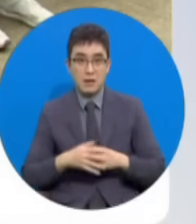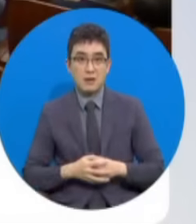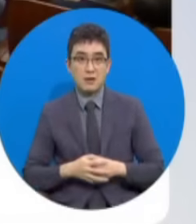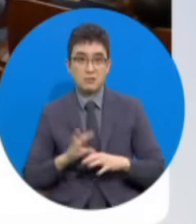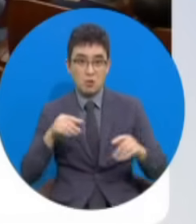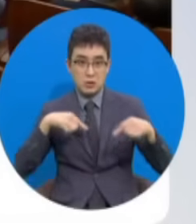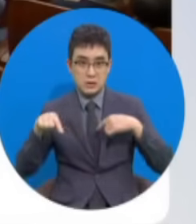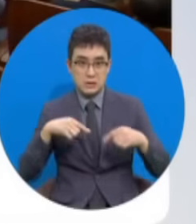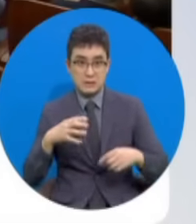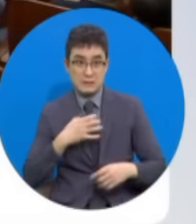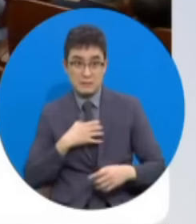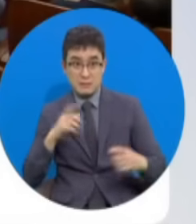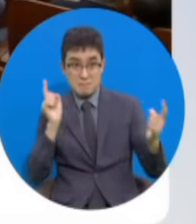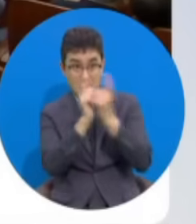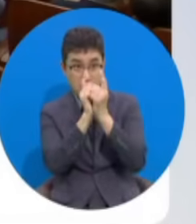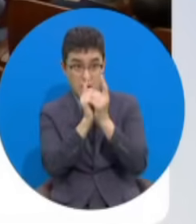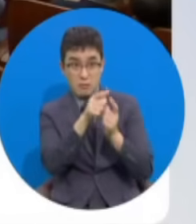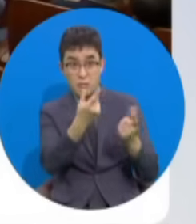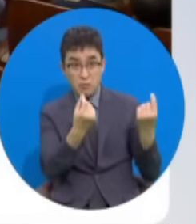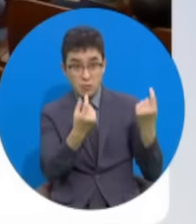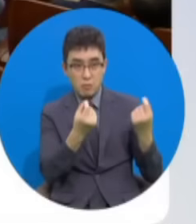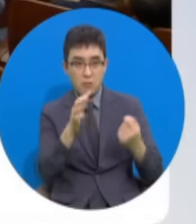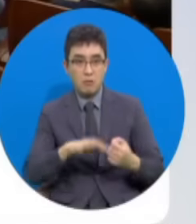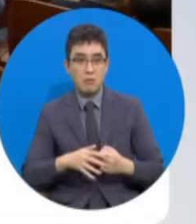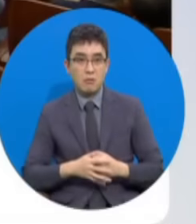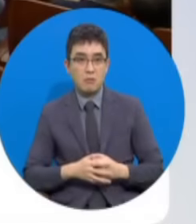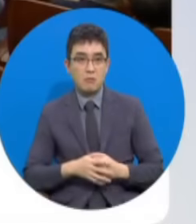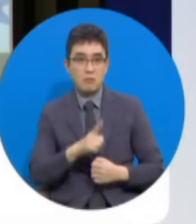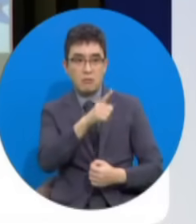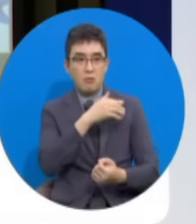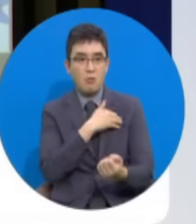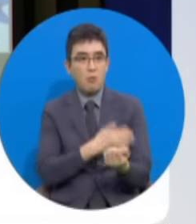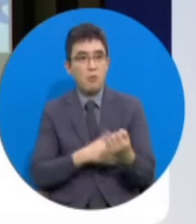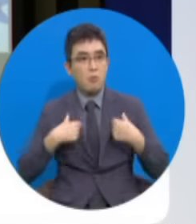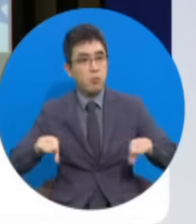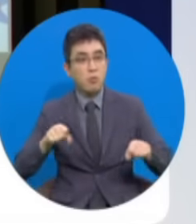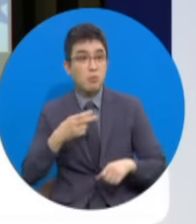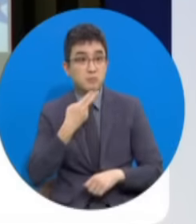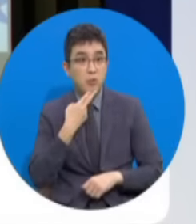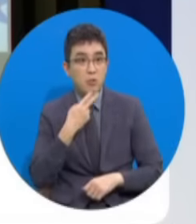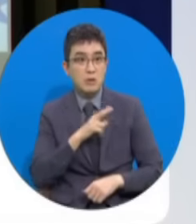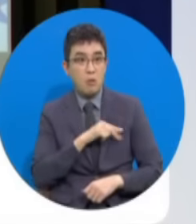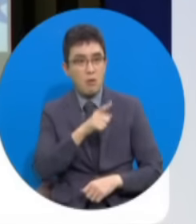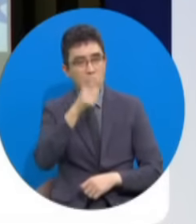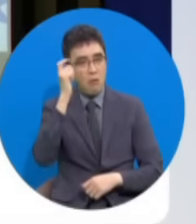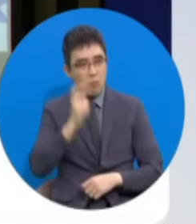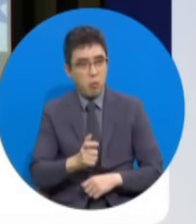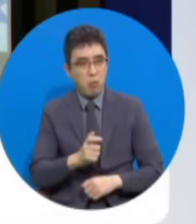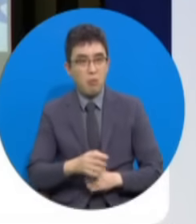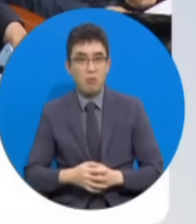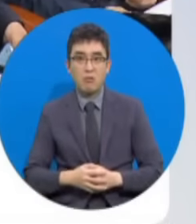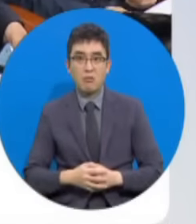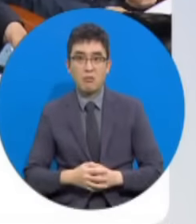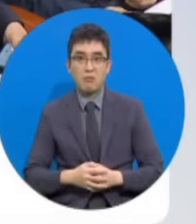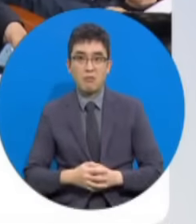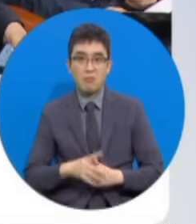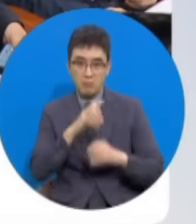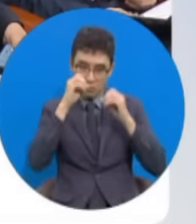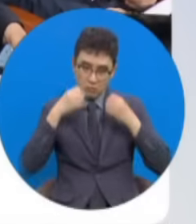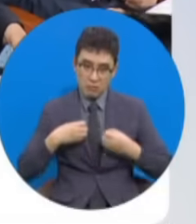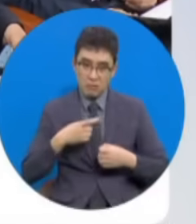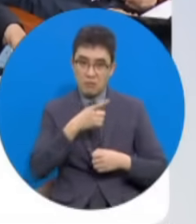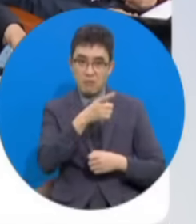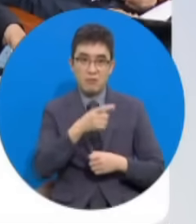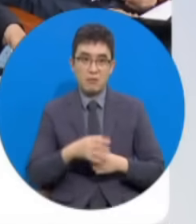정치적 위기 상황에서도 구체적으로 불체포특권 포기가 필요하다는 메시지 내지 않는 걸 보아하니 결국 본인에게 제기되고 있는 사법